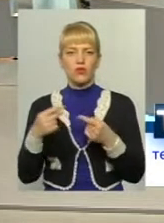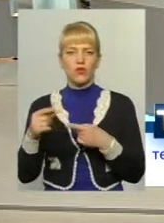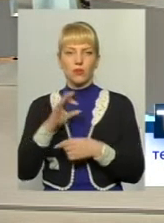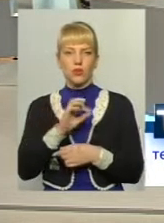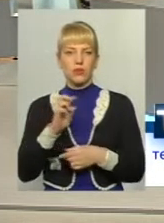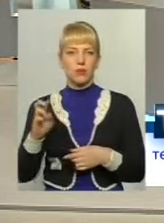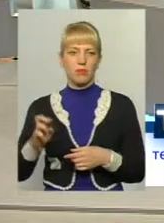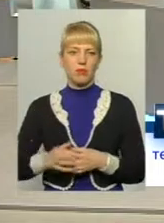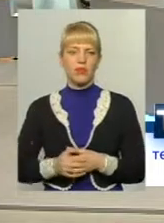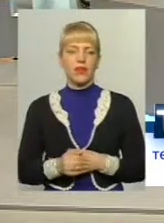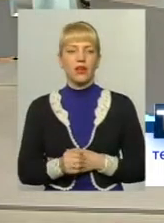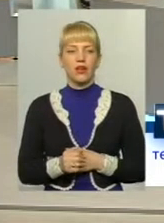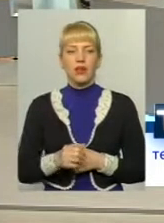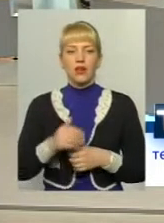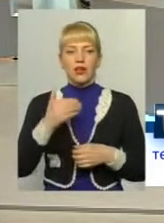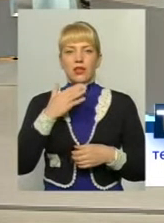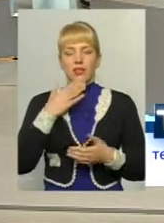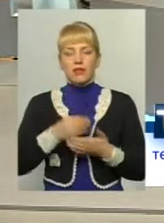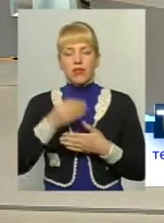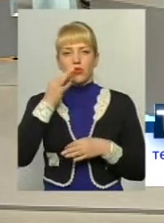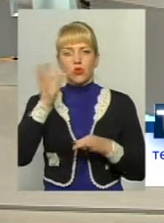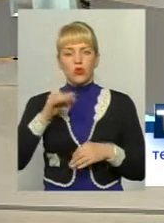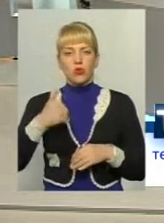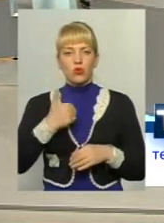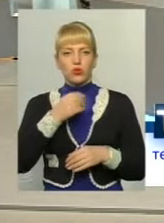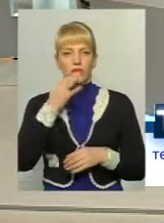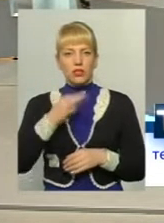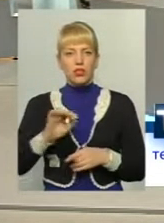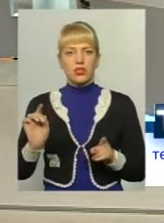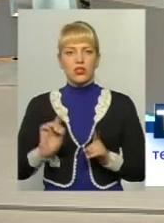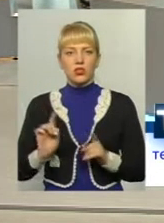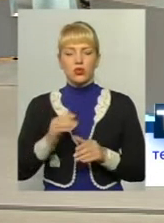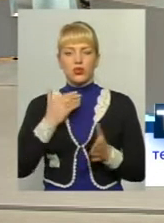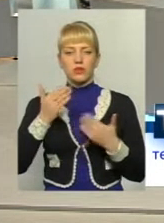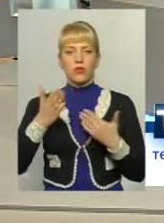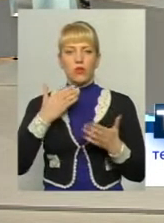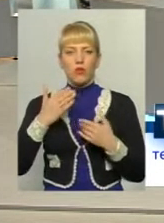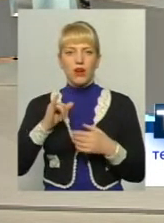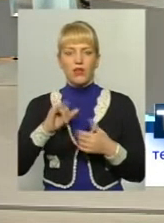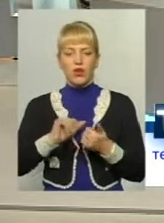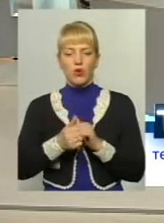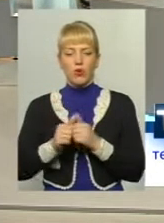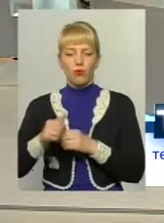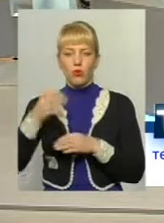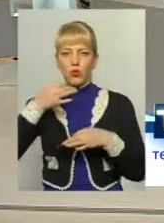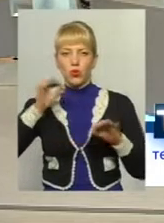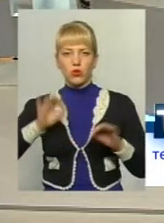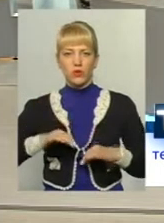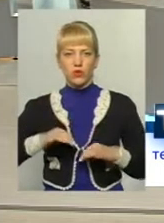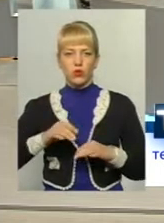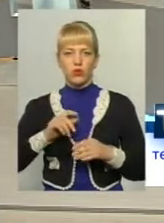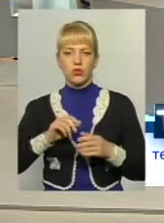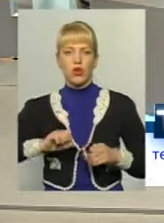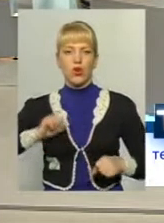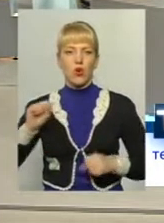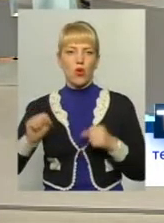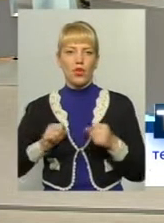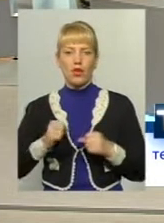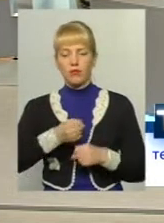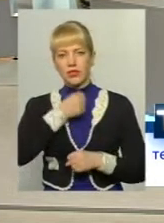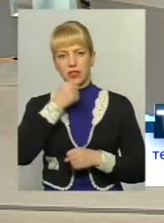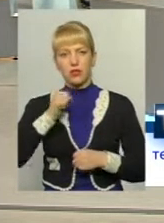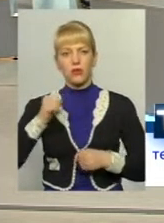А пане Богдан, пане Олег, можливо, у вас є що доповнити? З приводу того, як можна допомогти новоствореному